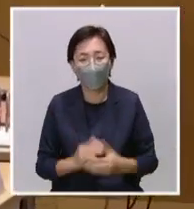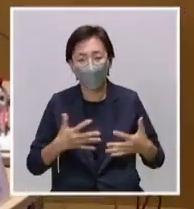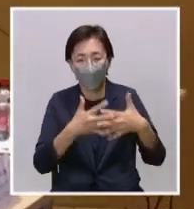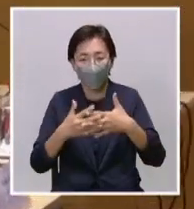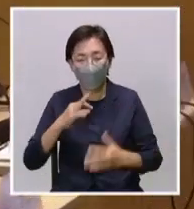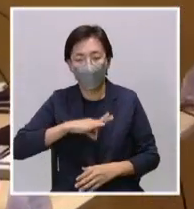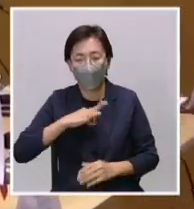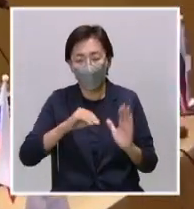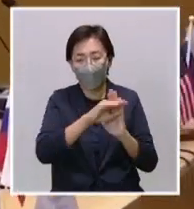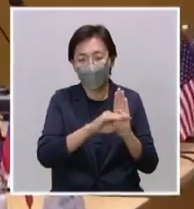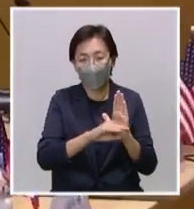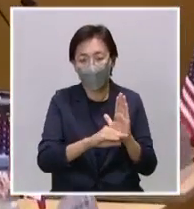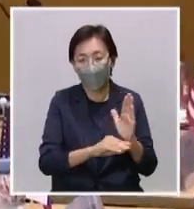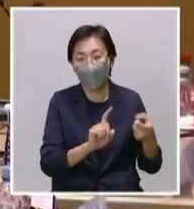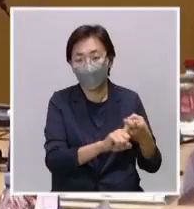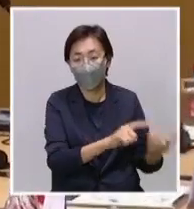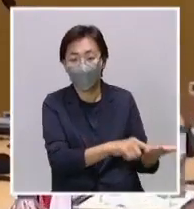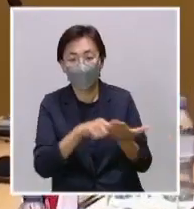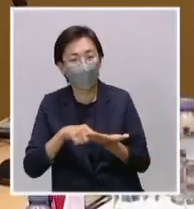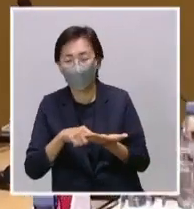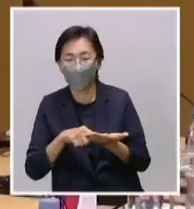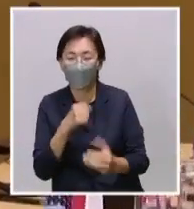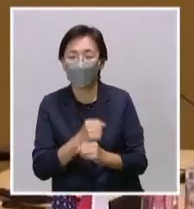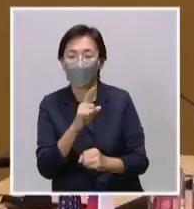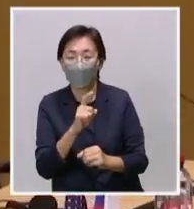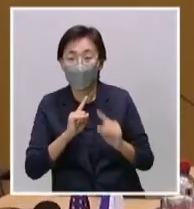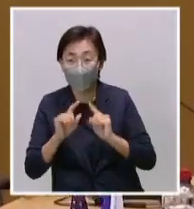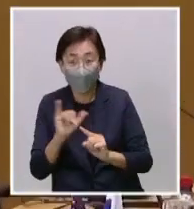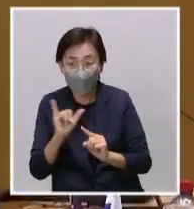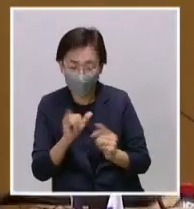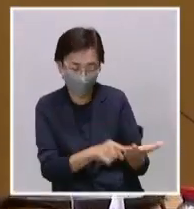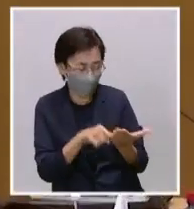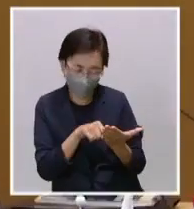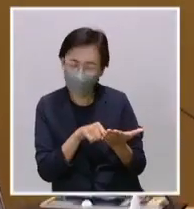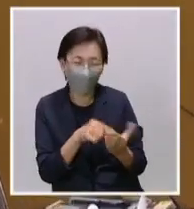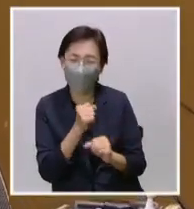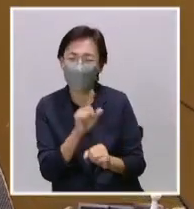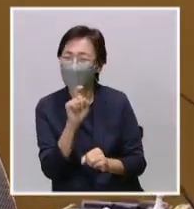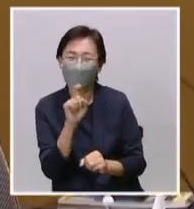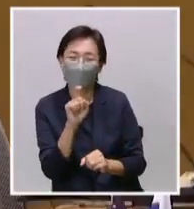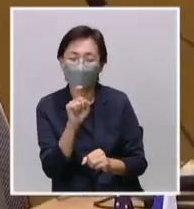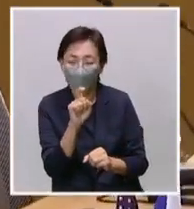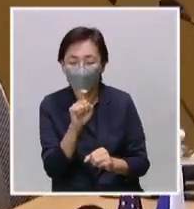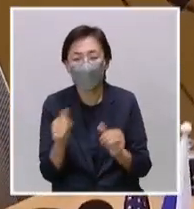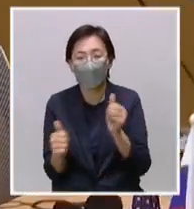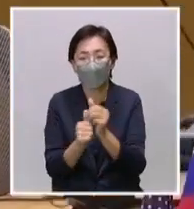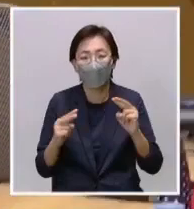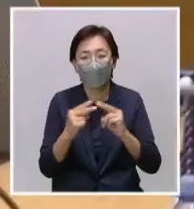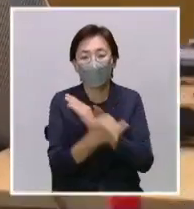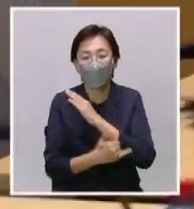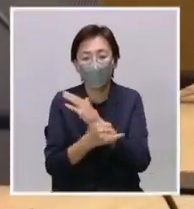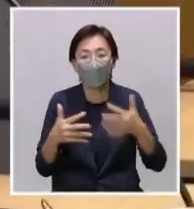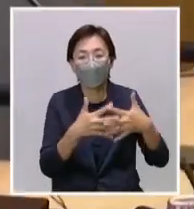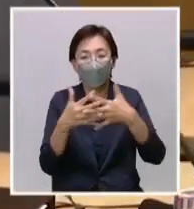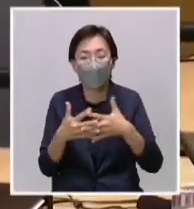ฟังนาฬิกาบอกว่าหลายข้อเรียกร้องของรัสเซียนั้นเป็นไปไม่ได้ตั้งแต่ยังไม่เริ่มคุยเลยวันที่เชอร์แมนรัฐมนตรีช่วยกระทรวงต่าง